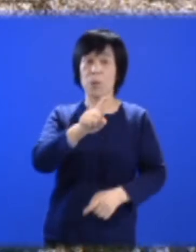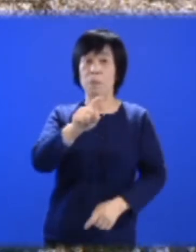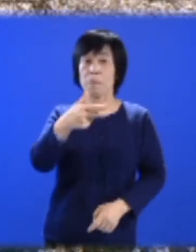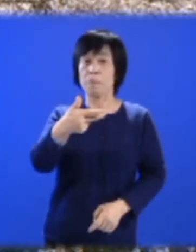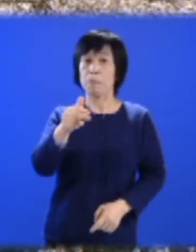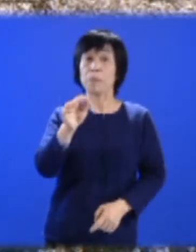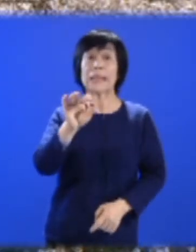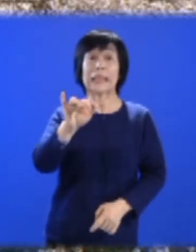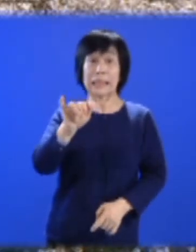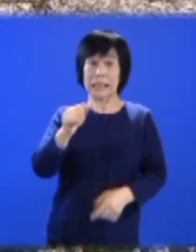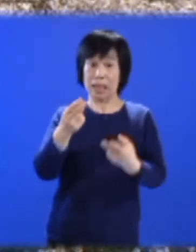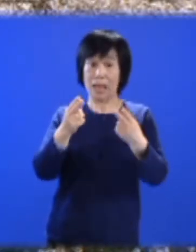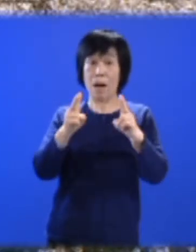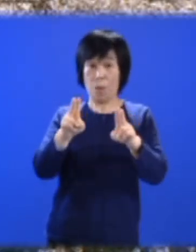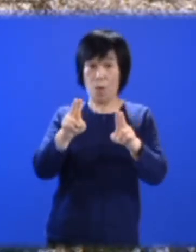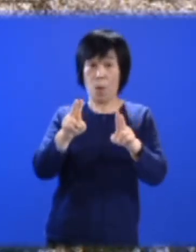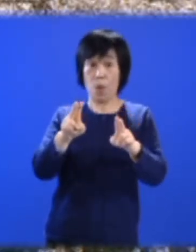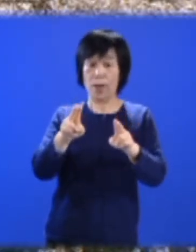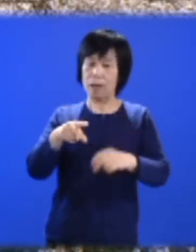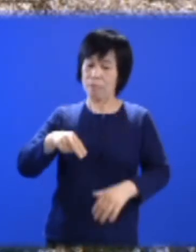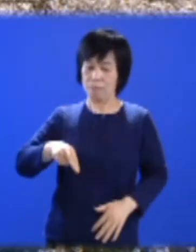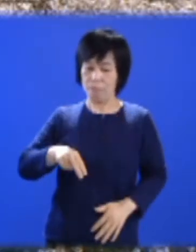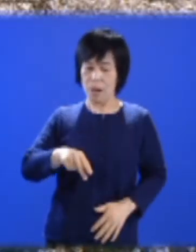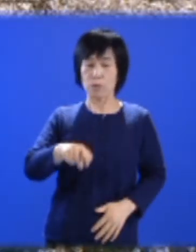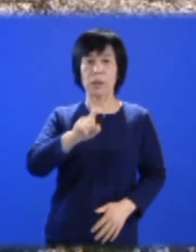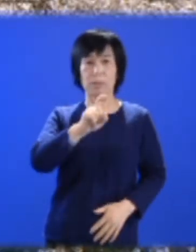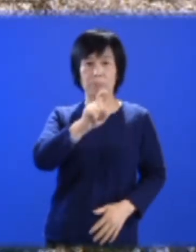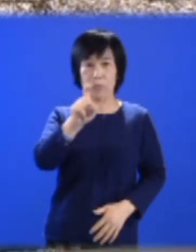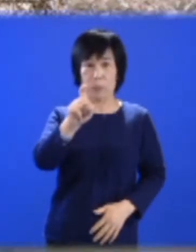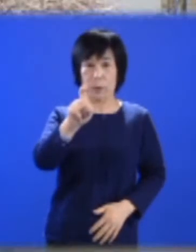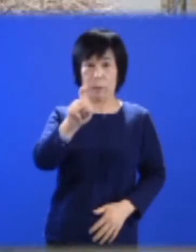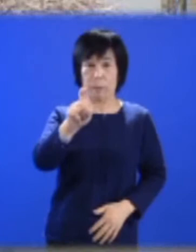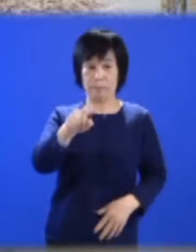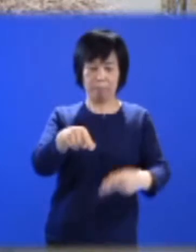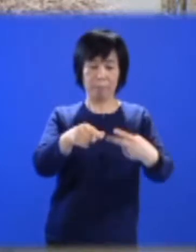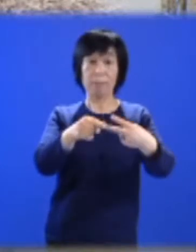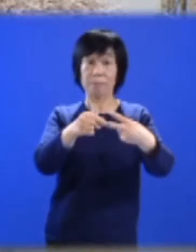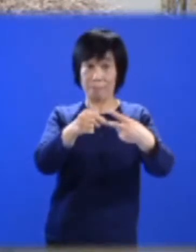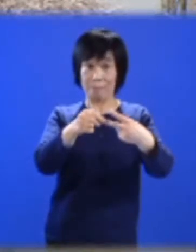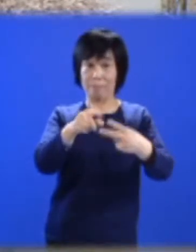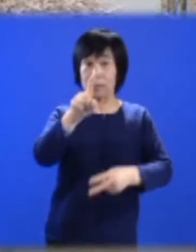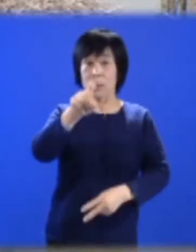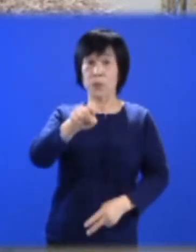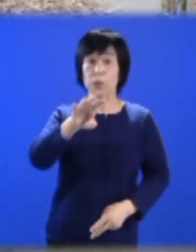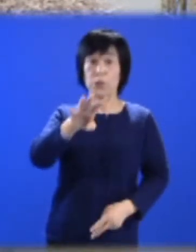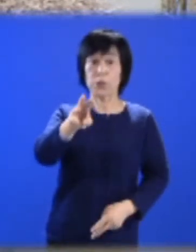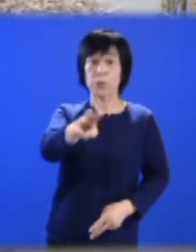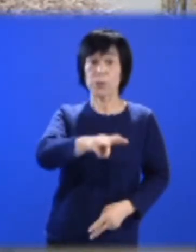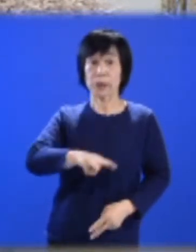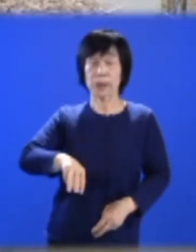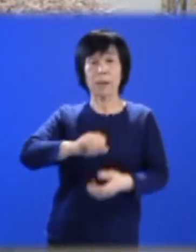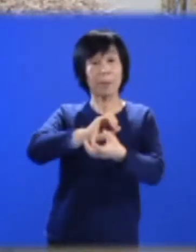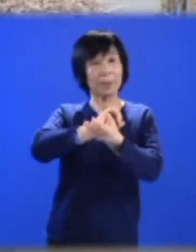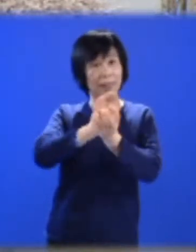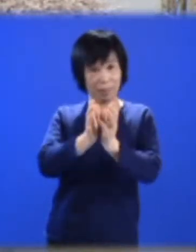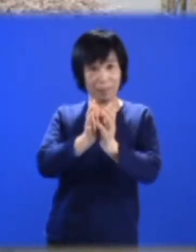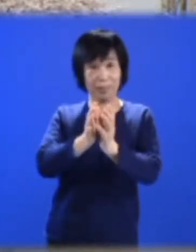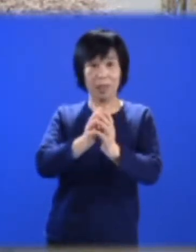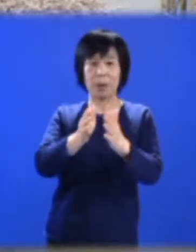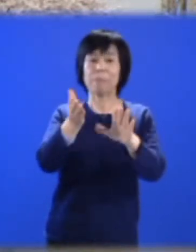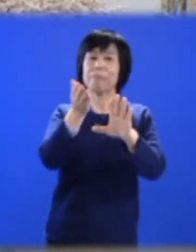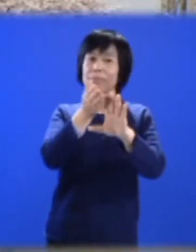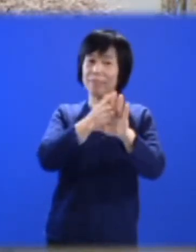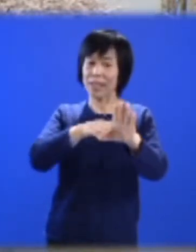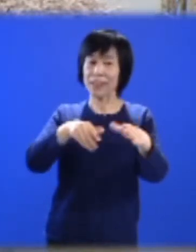門前下車徒歩10分のところにあります。十四川の桜は近鉄富田駅